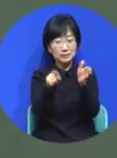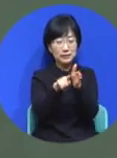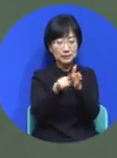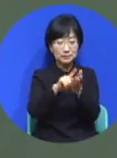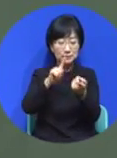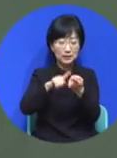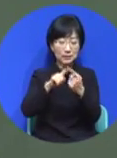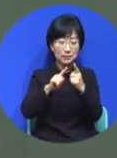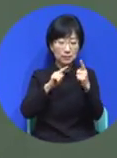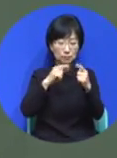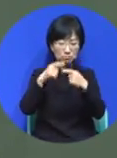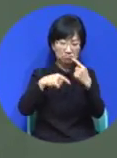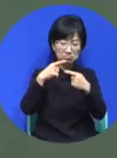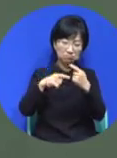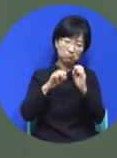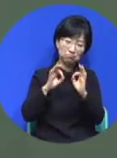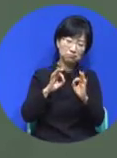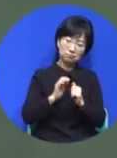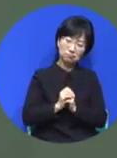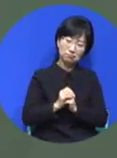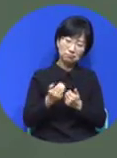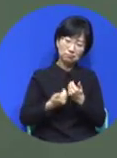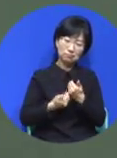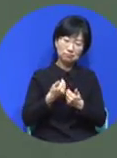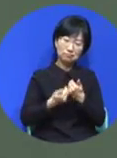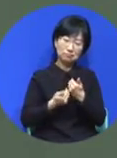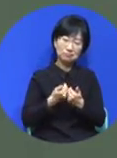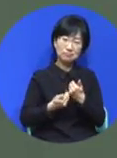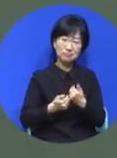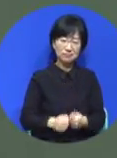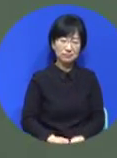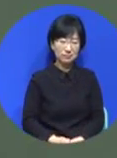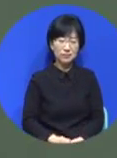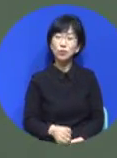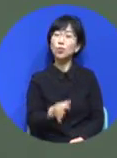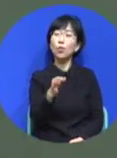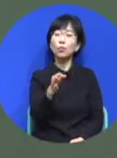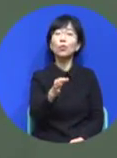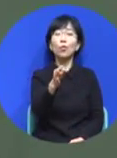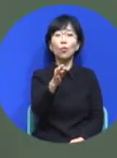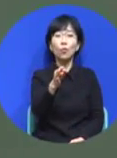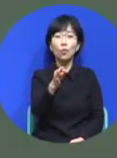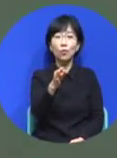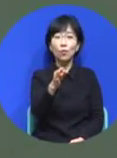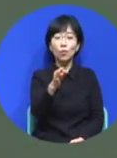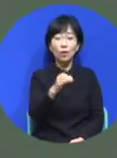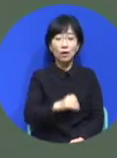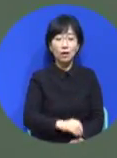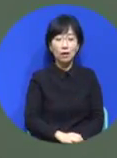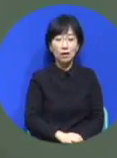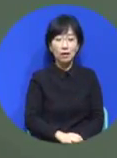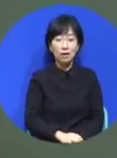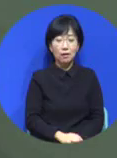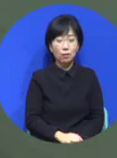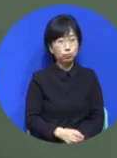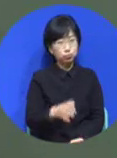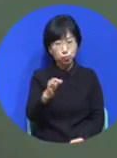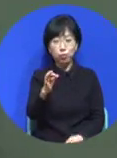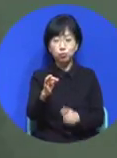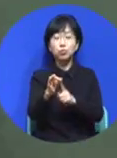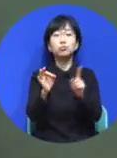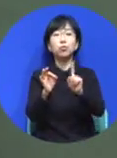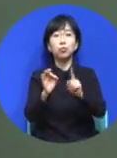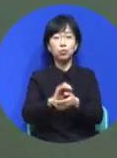you think about faith, it does seem a little bit financially unstable. 돈을 갖다 그래 함부로 오지 이런 식으로